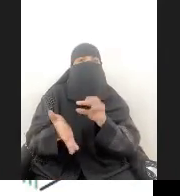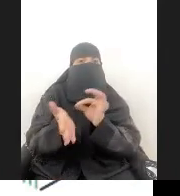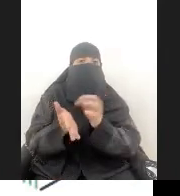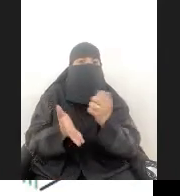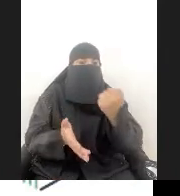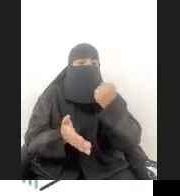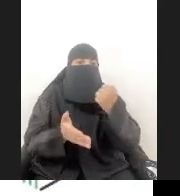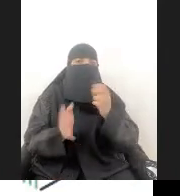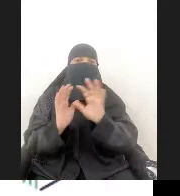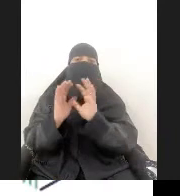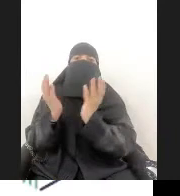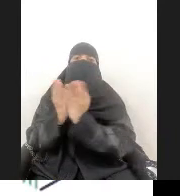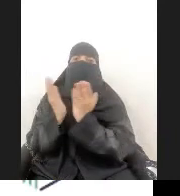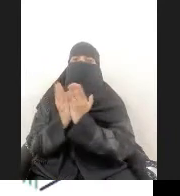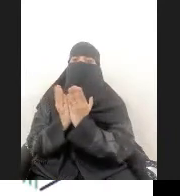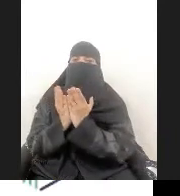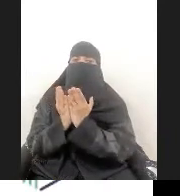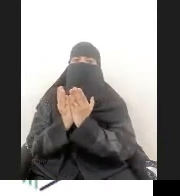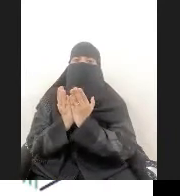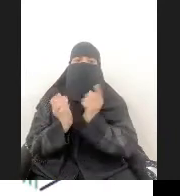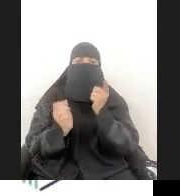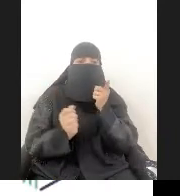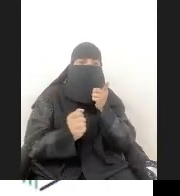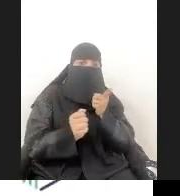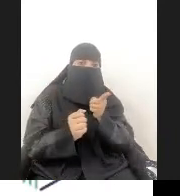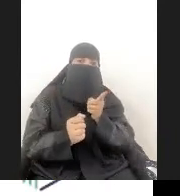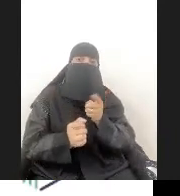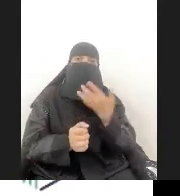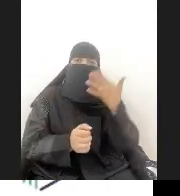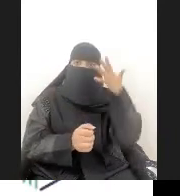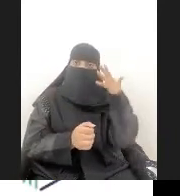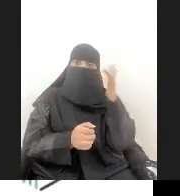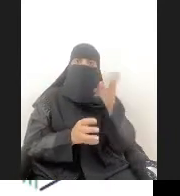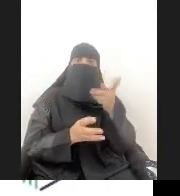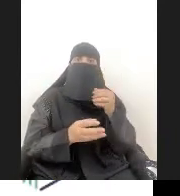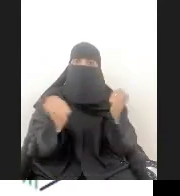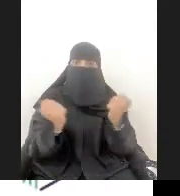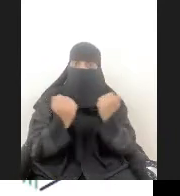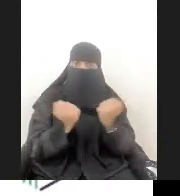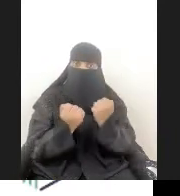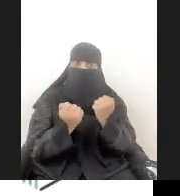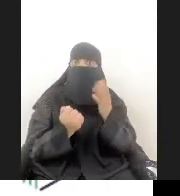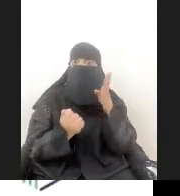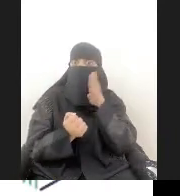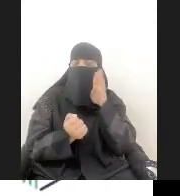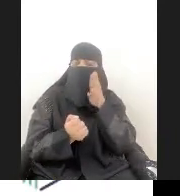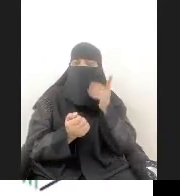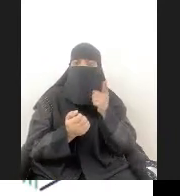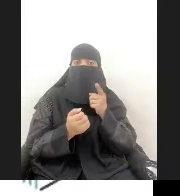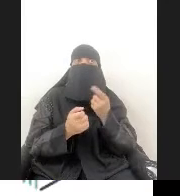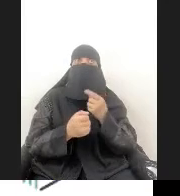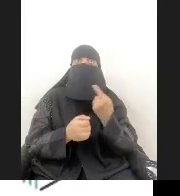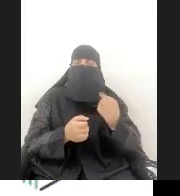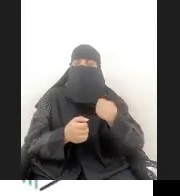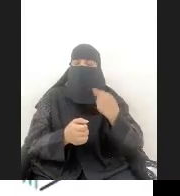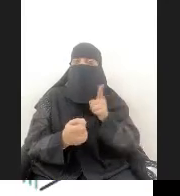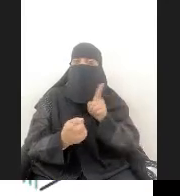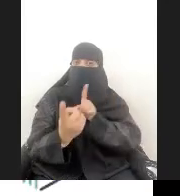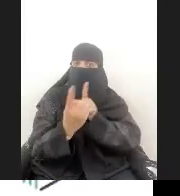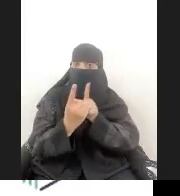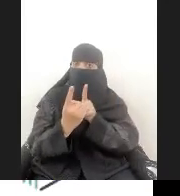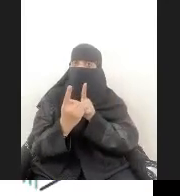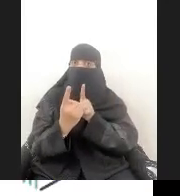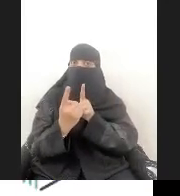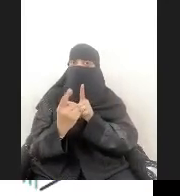الأونلاين؟ كيف يكون أونلاين؟ أنا خبير كذلك مع التدريب والممارسة بنقاط القوة عندي، هل سألتقيبهم الأحد القادم أو الأربعاء القادم أونلاين